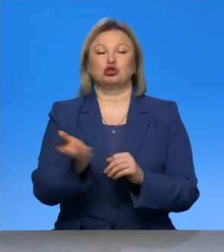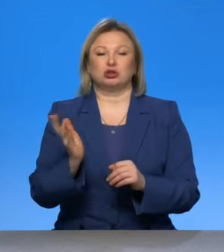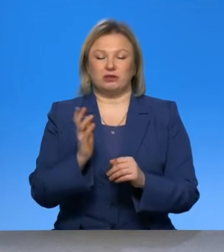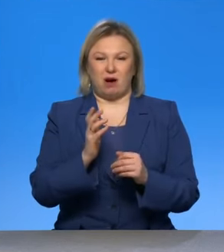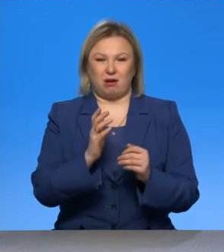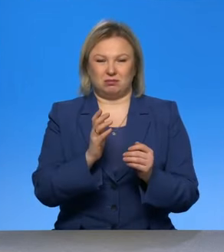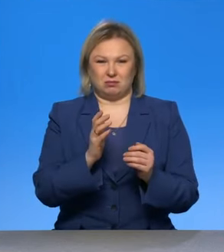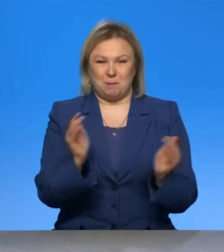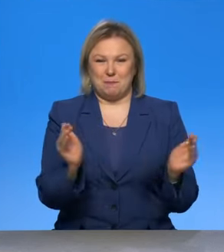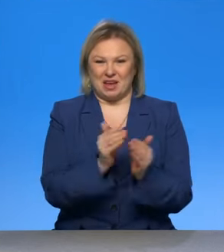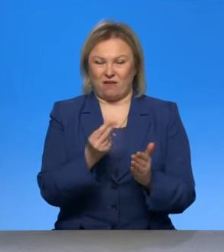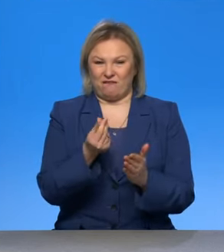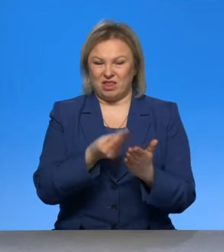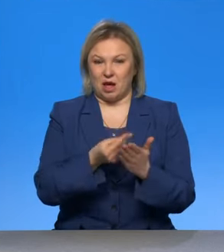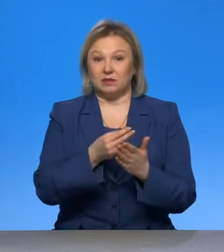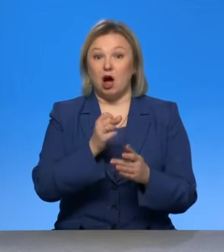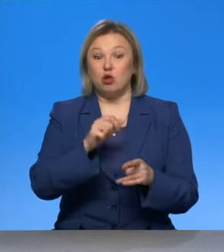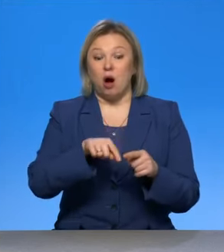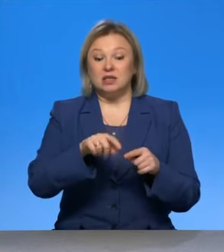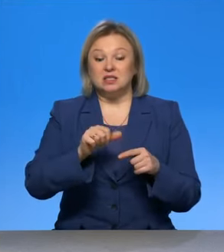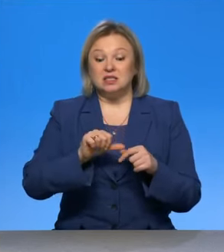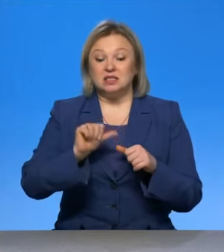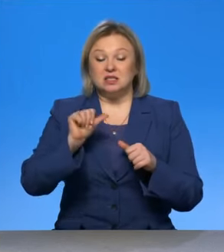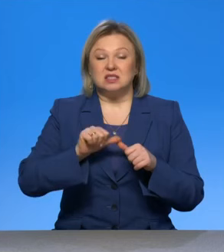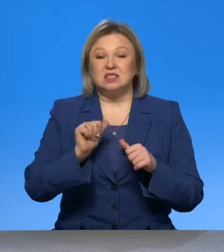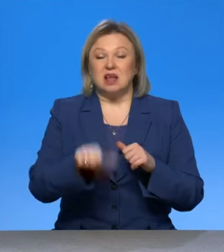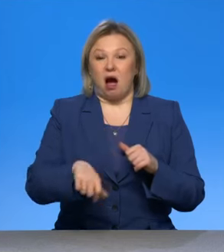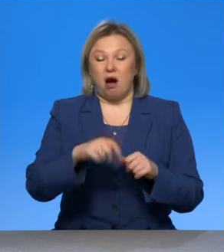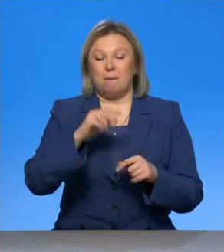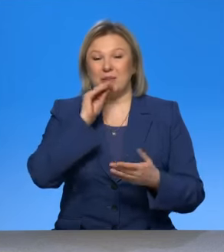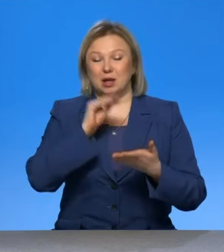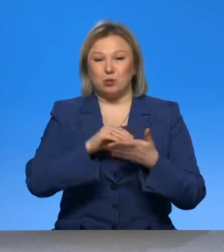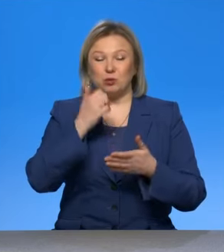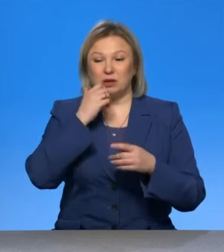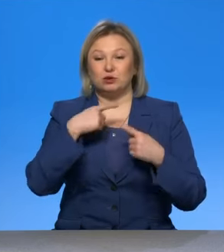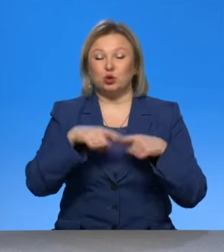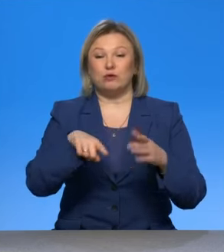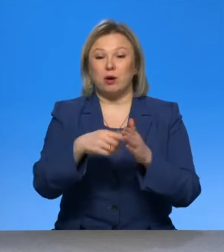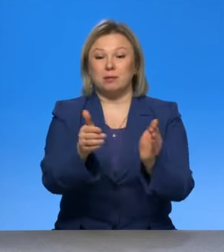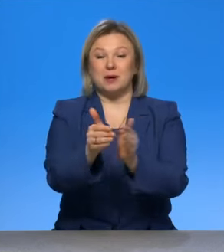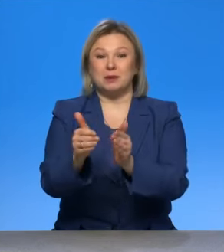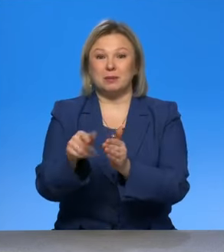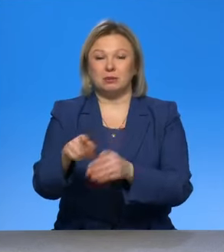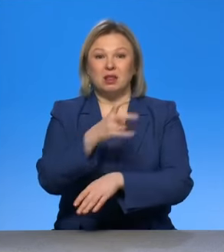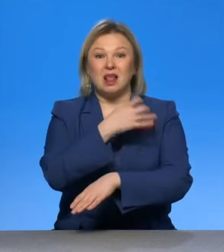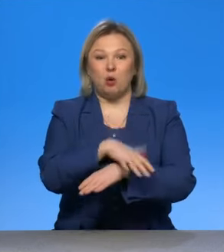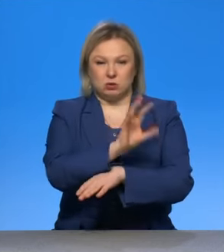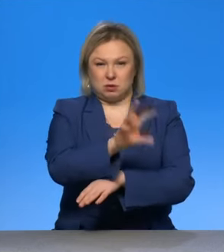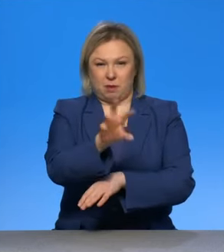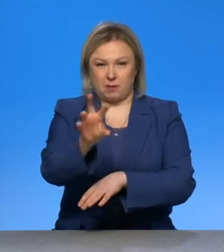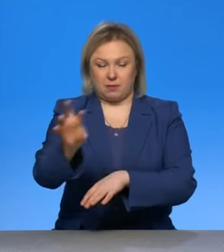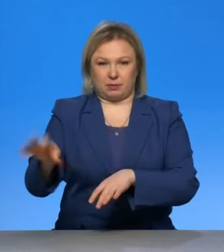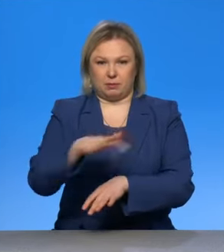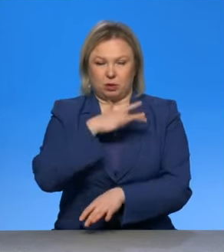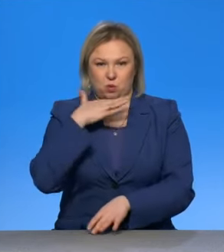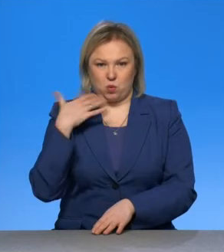небольших городах за пределами да, Москвы, да. За пределами Санкт-Петербурга, допустим, то они просто вот на одной улице, их может быть штук 10